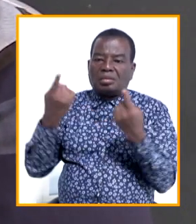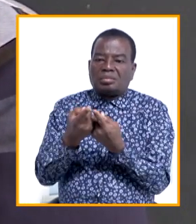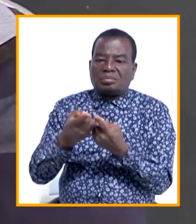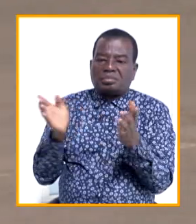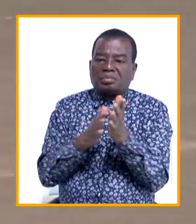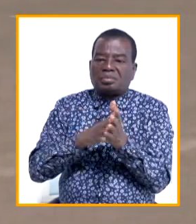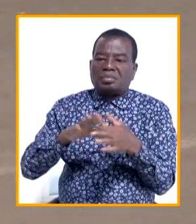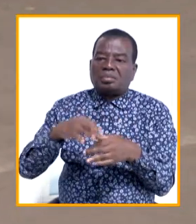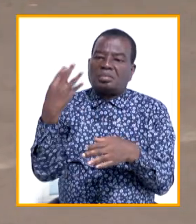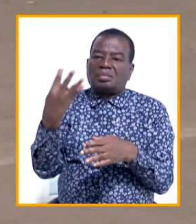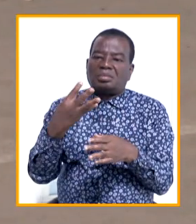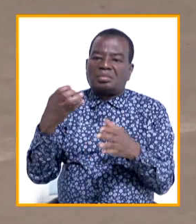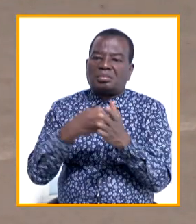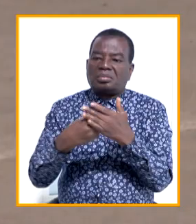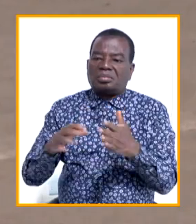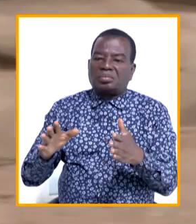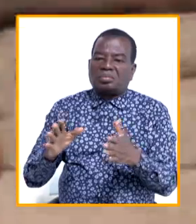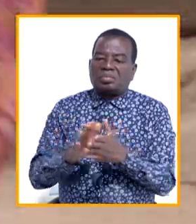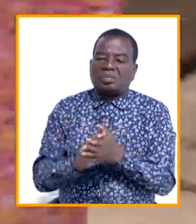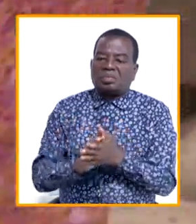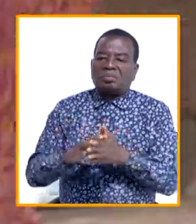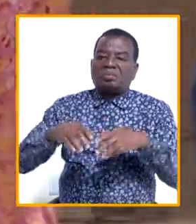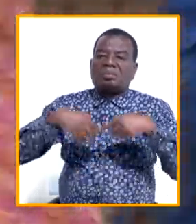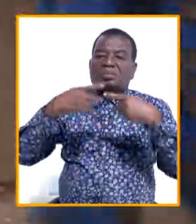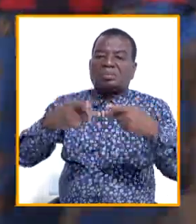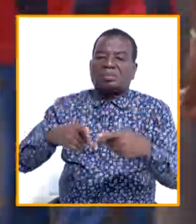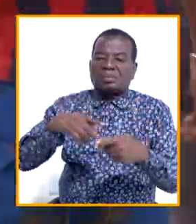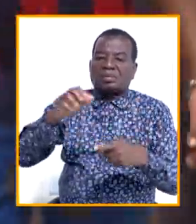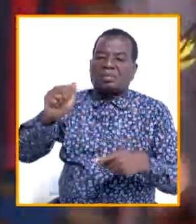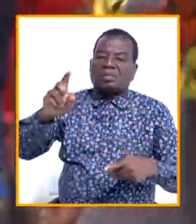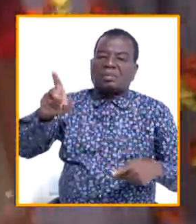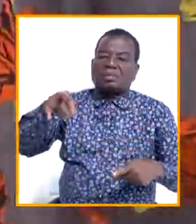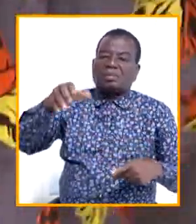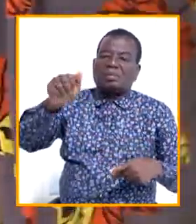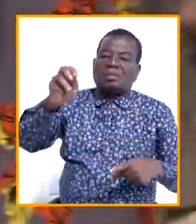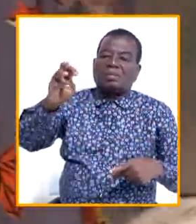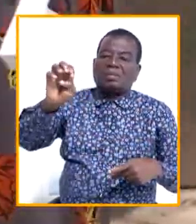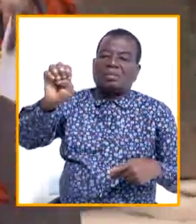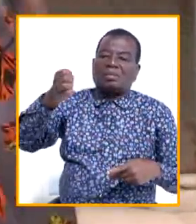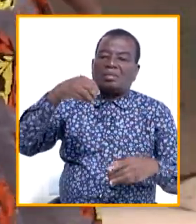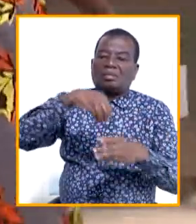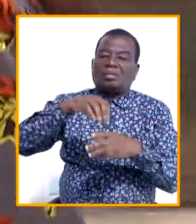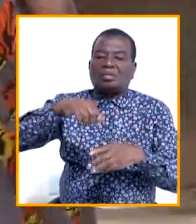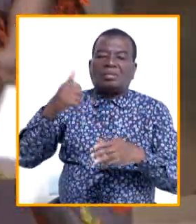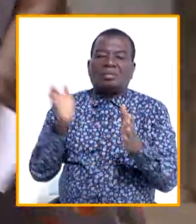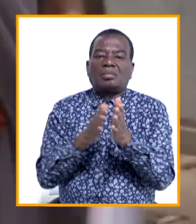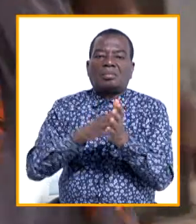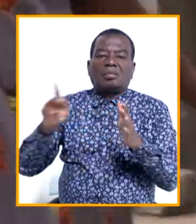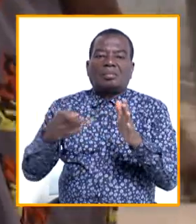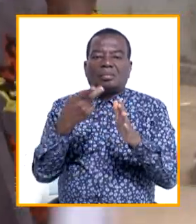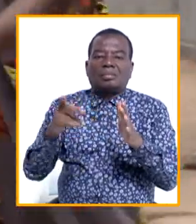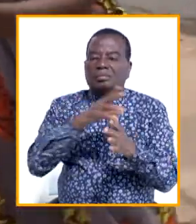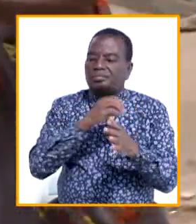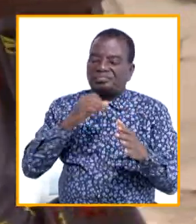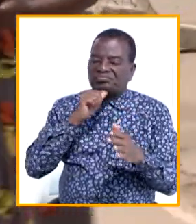quatre écoles après le plateau cap est mis sur adjameé dans une autre école primaire même constat pas